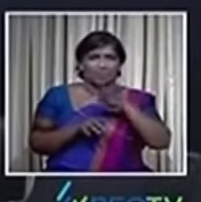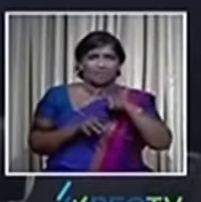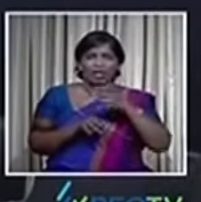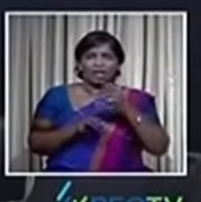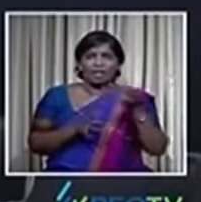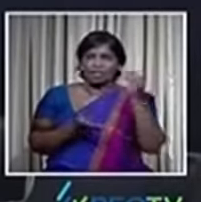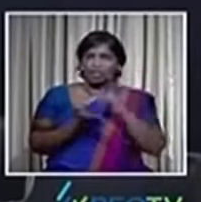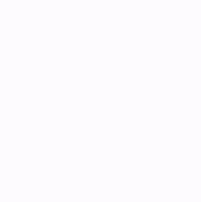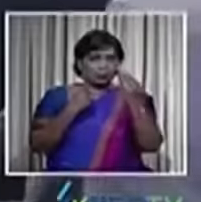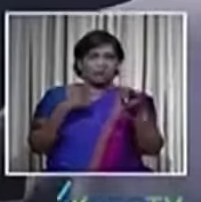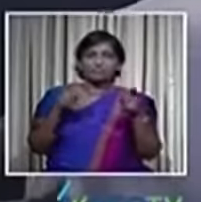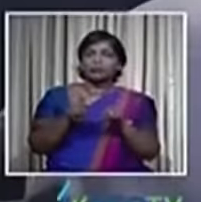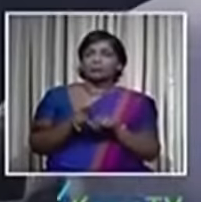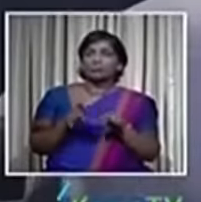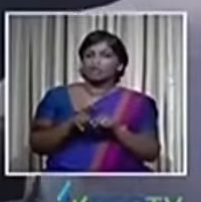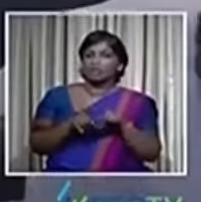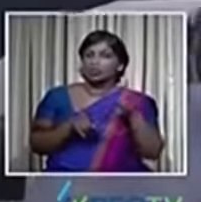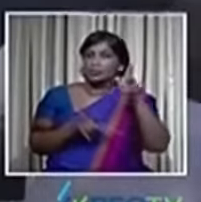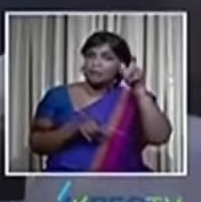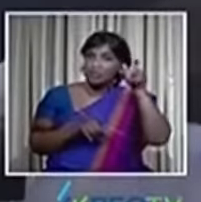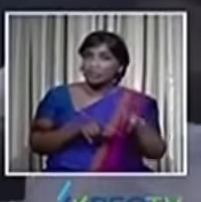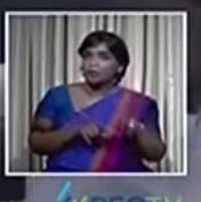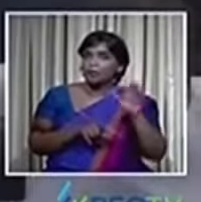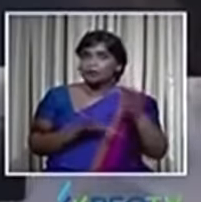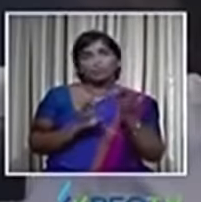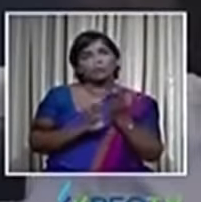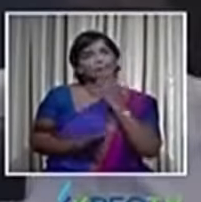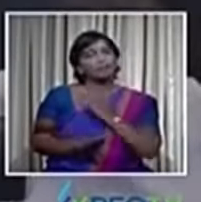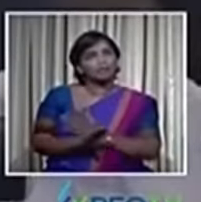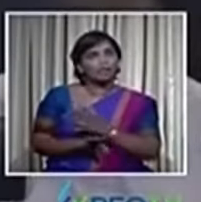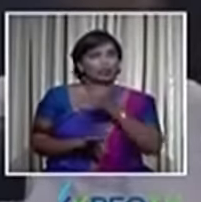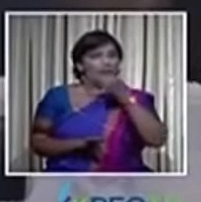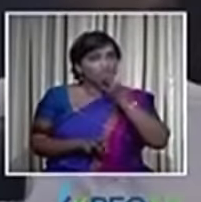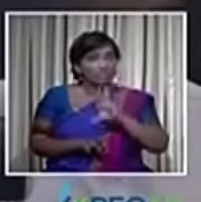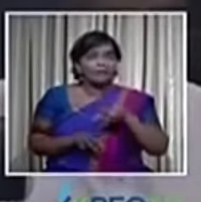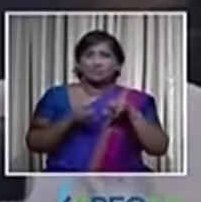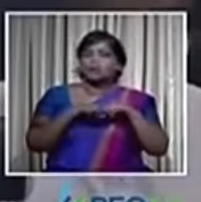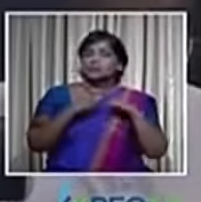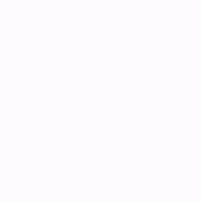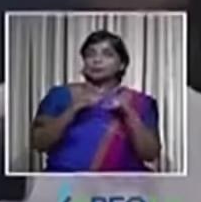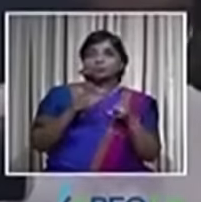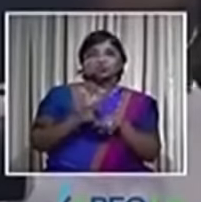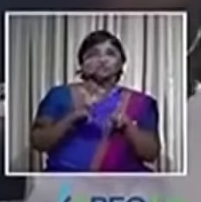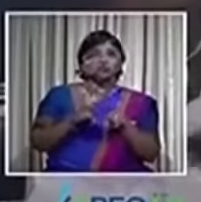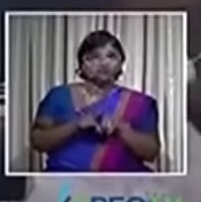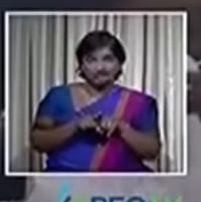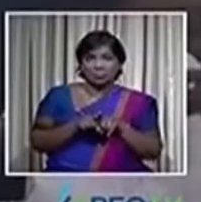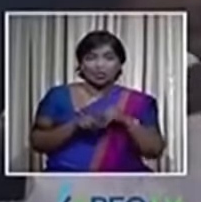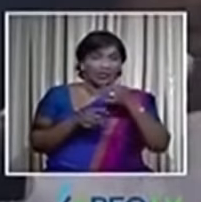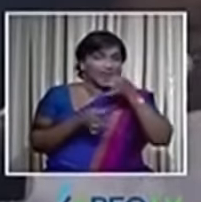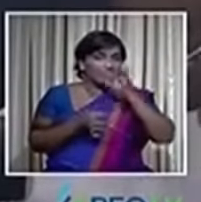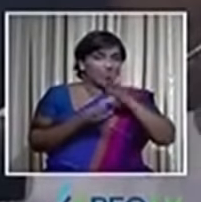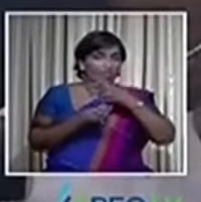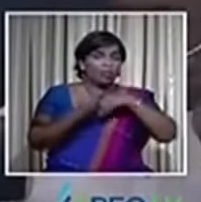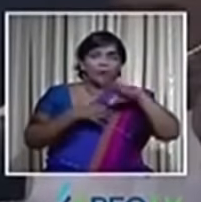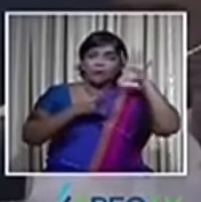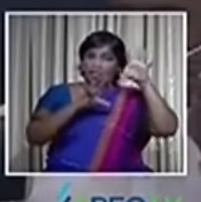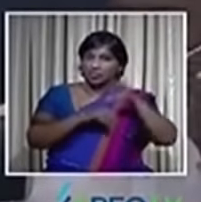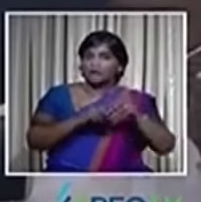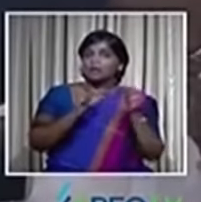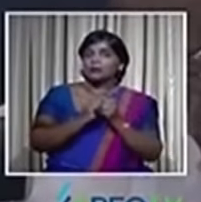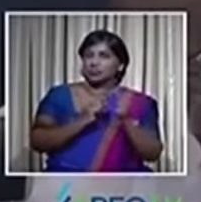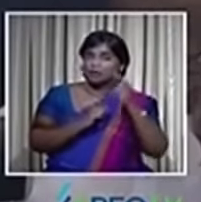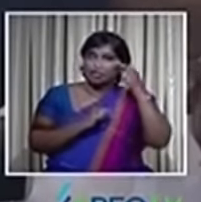இவர் இதற்கு முன்னரும் ரசாயன உர நிறுவனங்களுக்கு தேவையான விதத்தில் கிருமிநாசினிகளை கொண்டு வருவதற்கு நடவடிக்கை எடுத்துள்ளமையினால் அவருக்கு எதிராக ஒழுக்காற்று